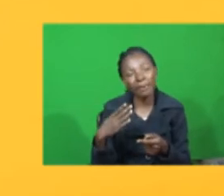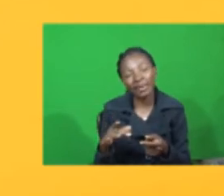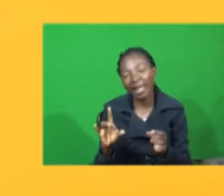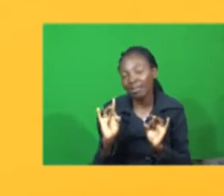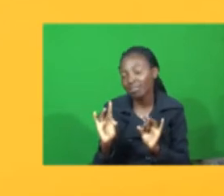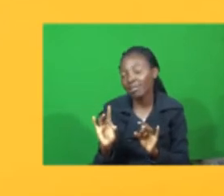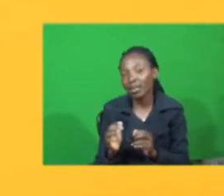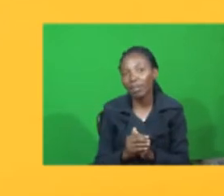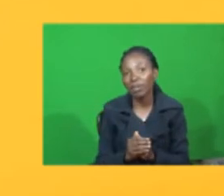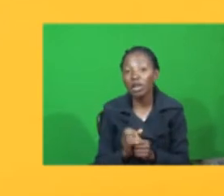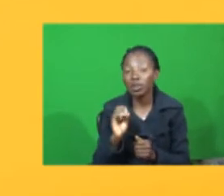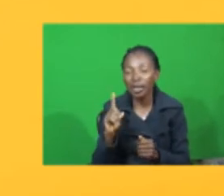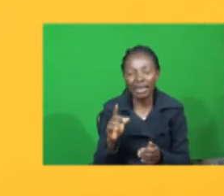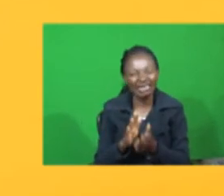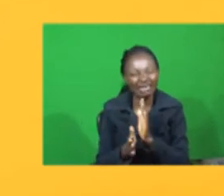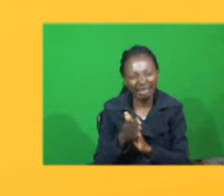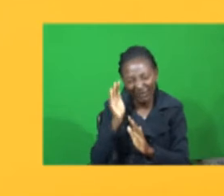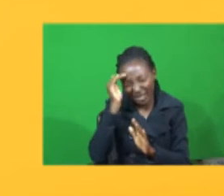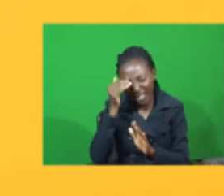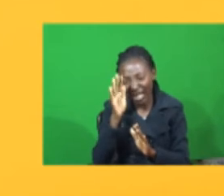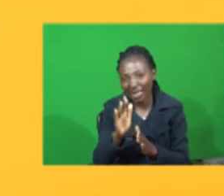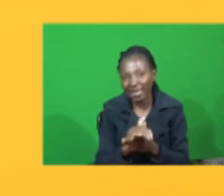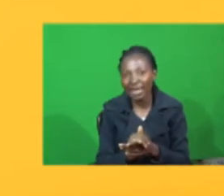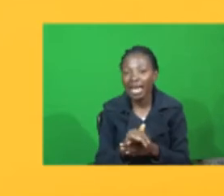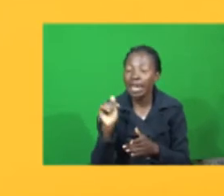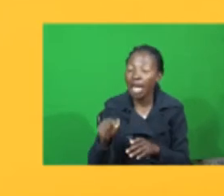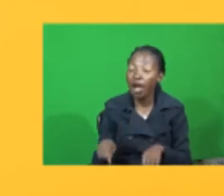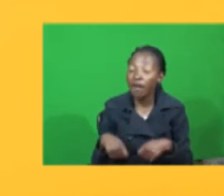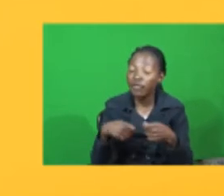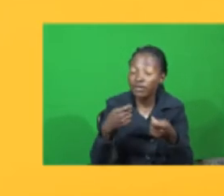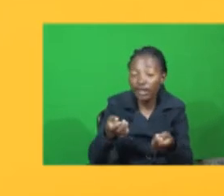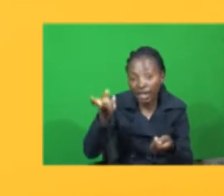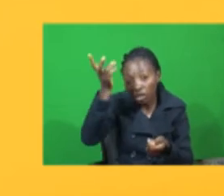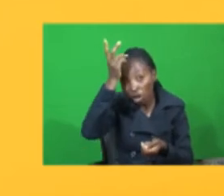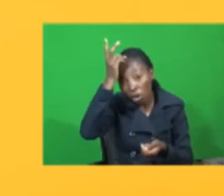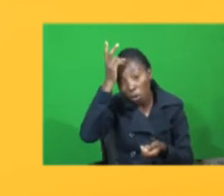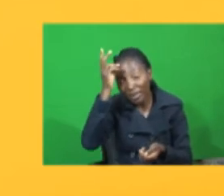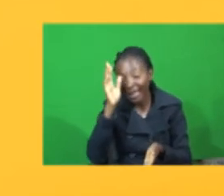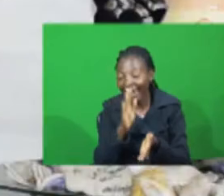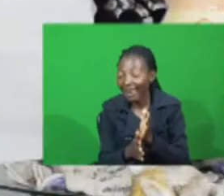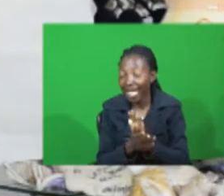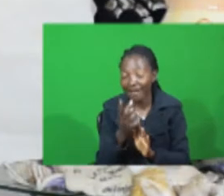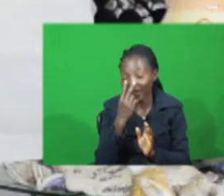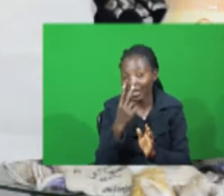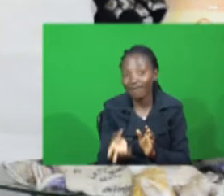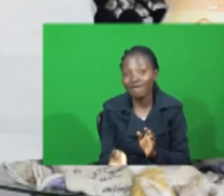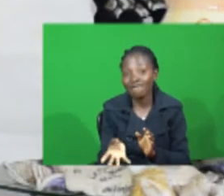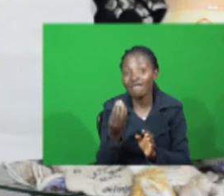hake kuti tirege kunyadziswa tarira ndatuma mbudzana iyi iwo ukasamuwana.